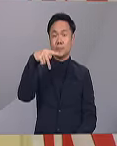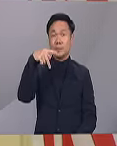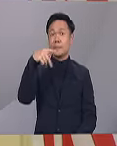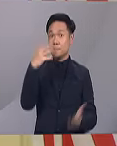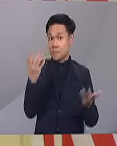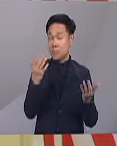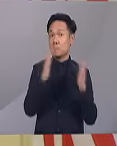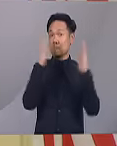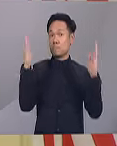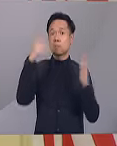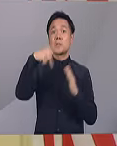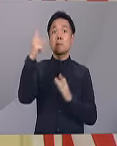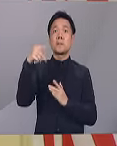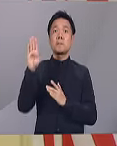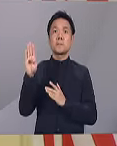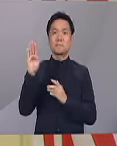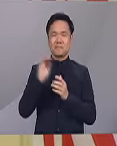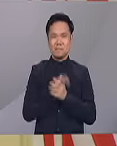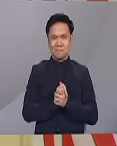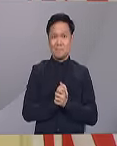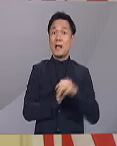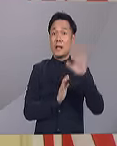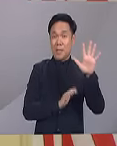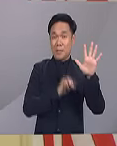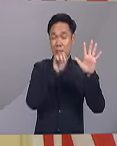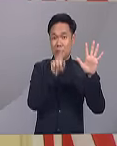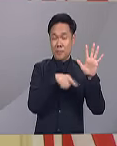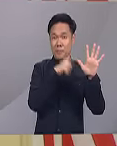negara. Sebanyak